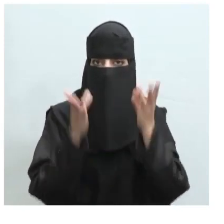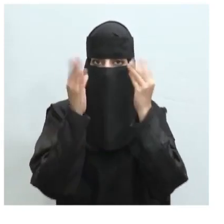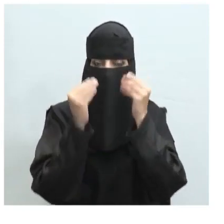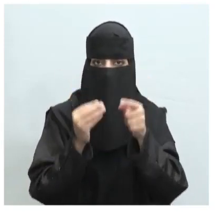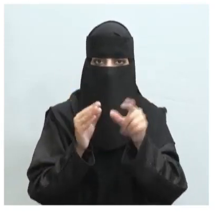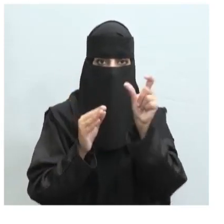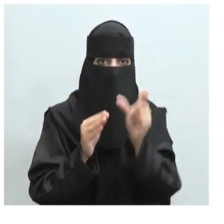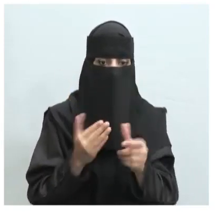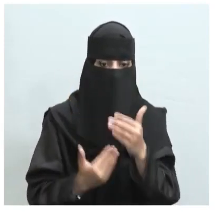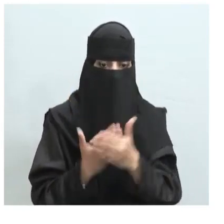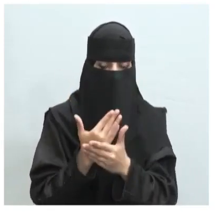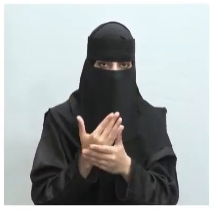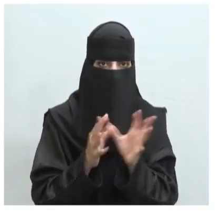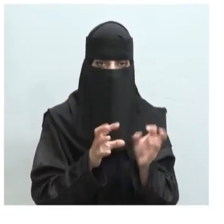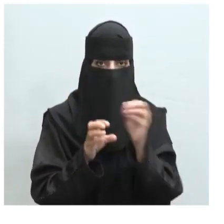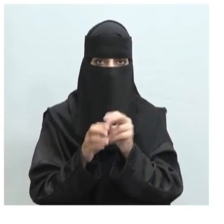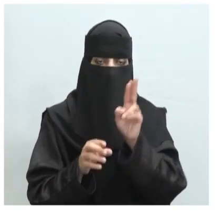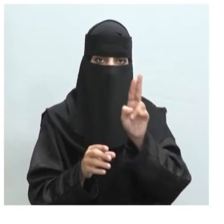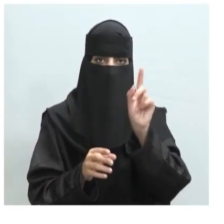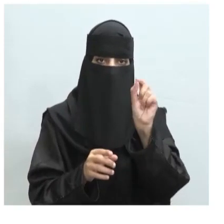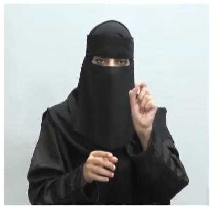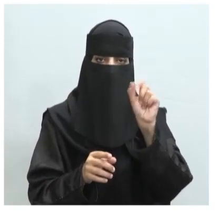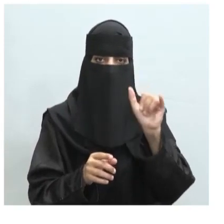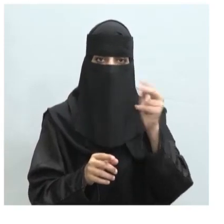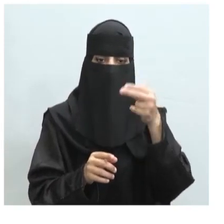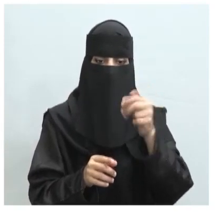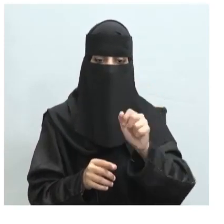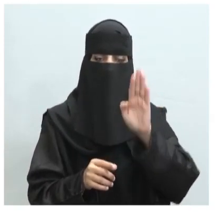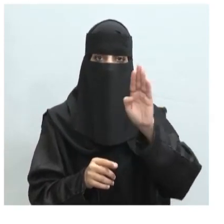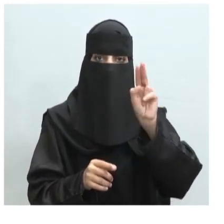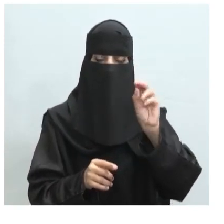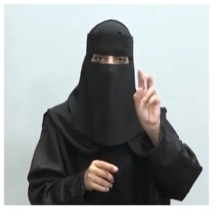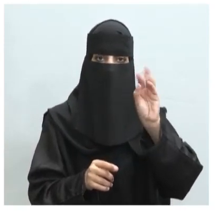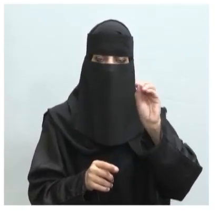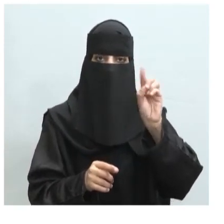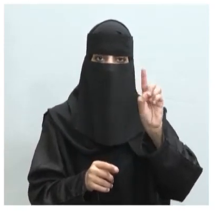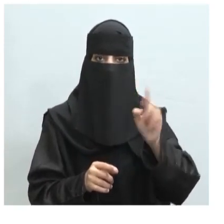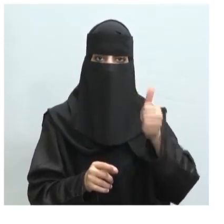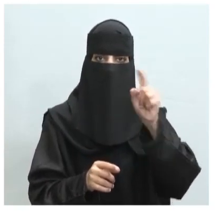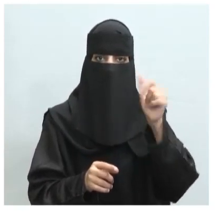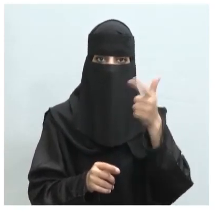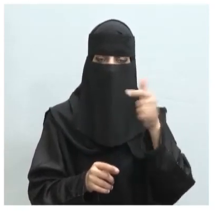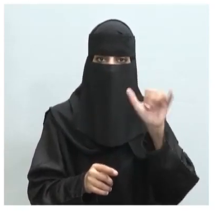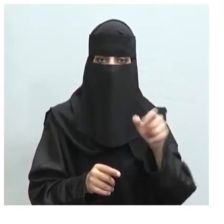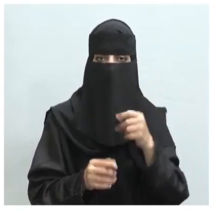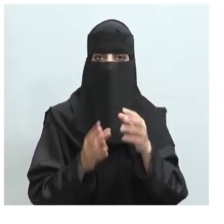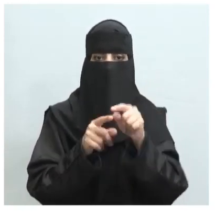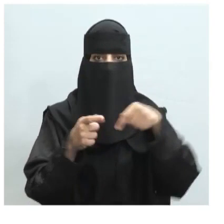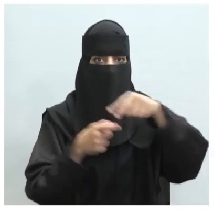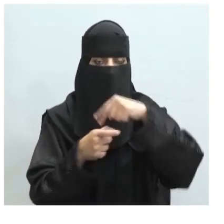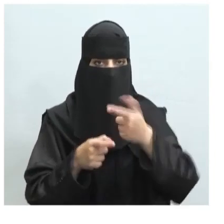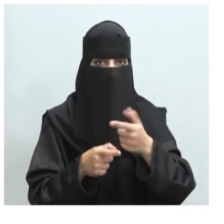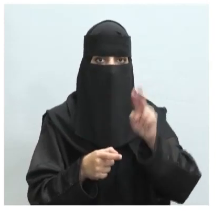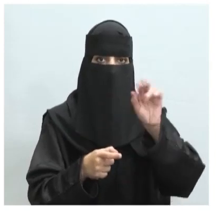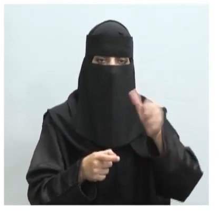على مفردات جديده كالتفريق الكهربائي والتيار الكهربائي والدائره الكهربائيه والمقاومه بينما سوف